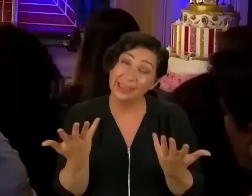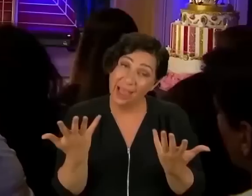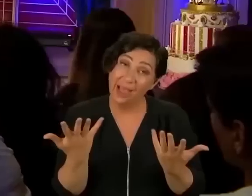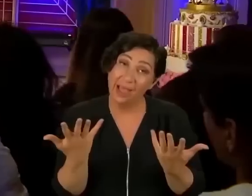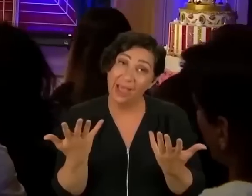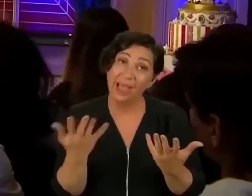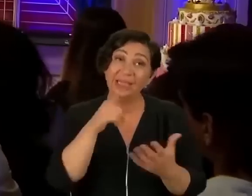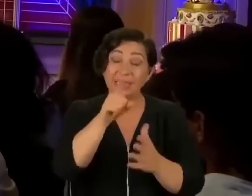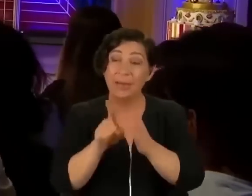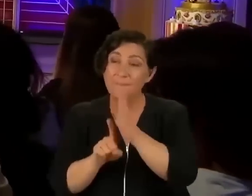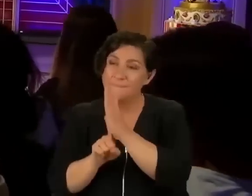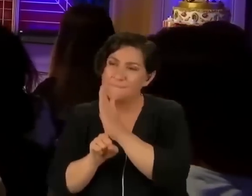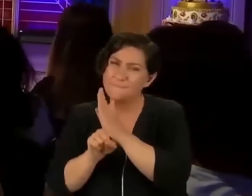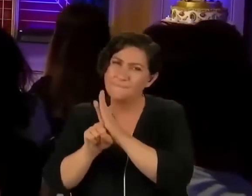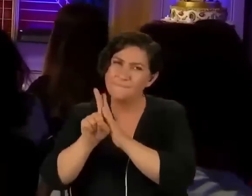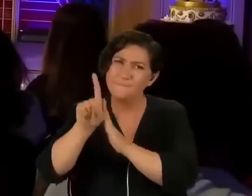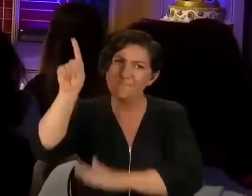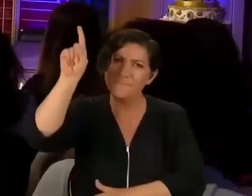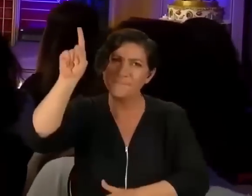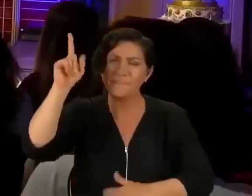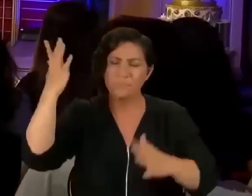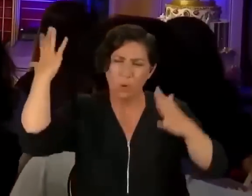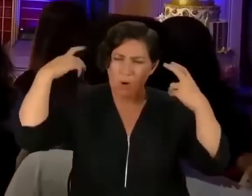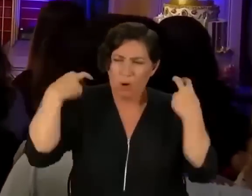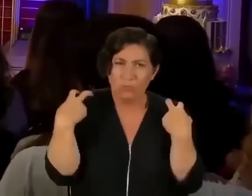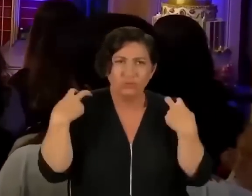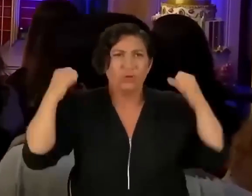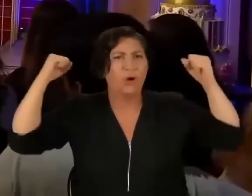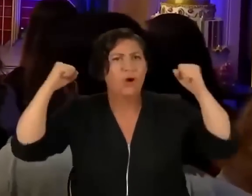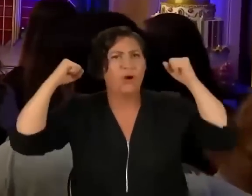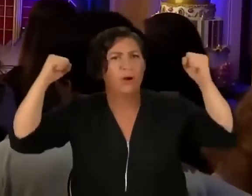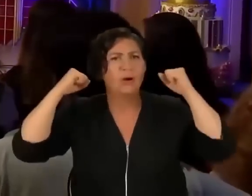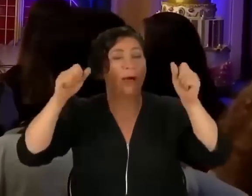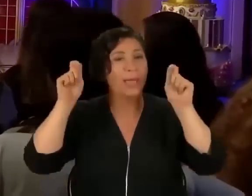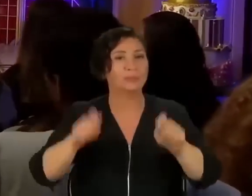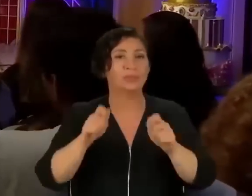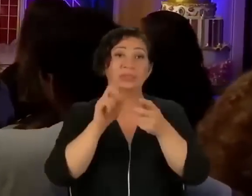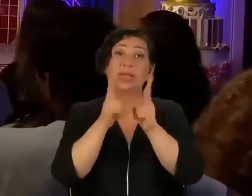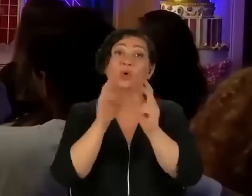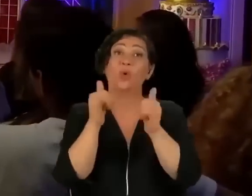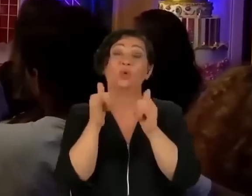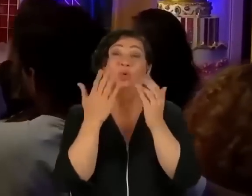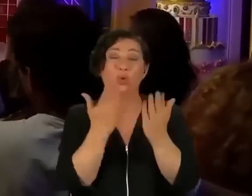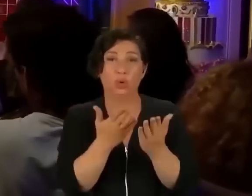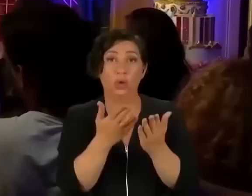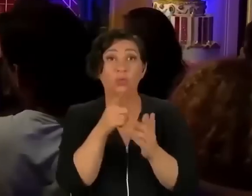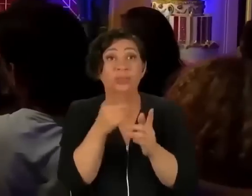da seni baş tacı edeceğiz ve omuzlarımızda bitireceksin oyunu. Yani